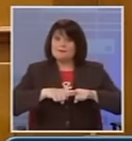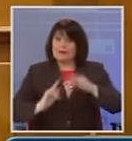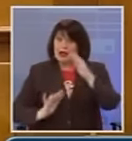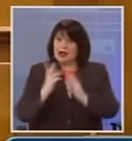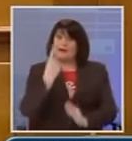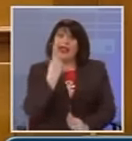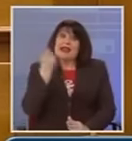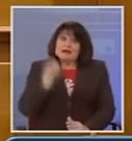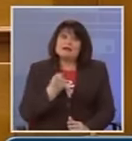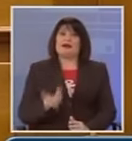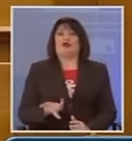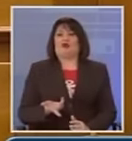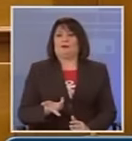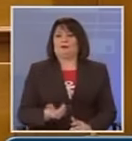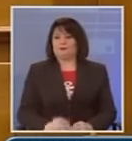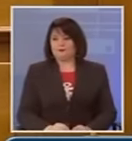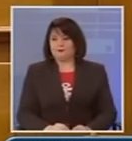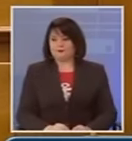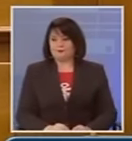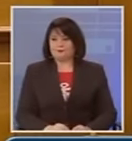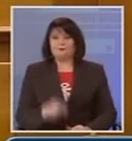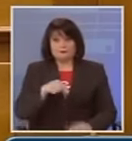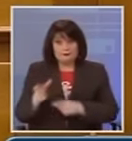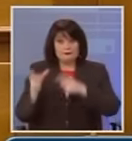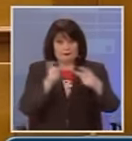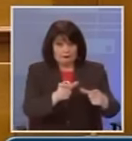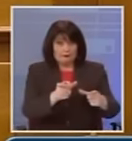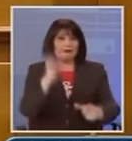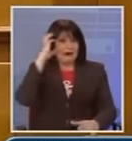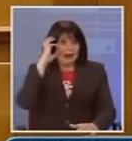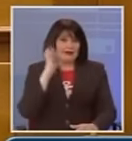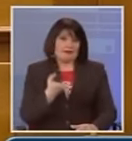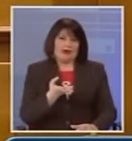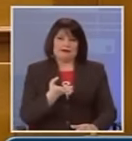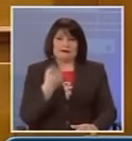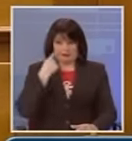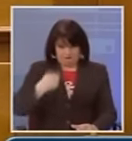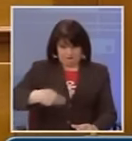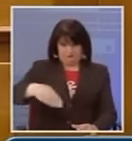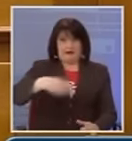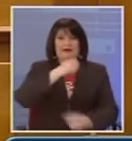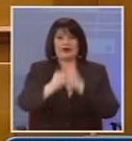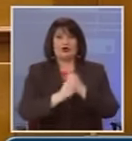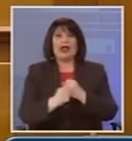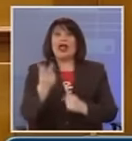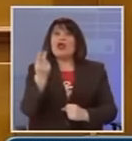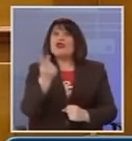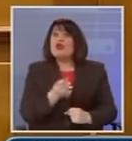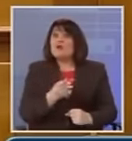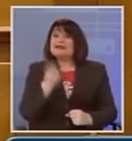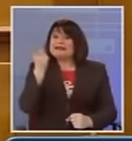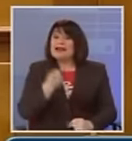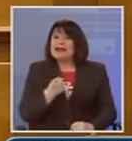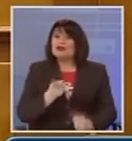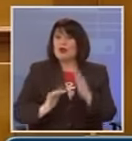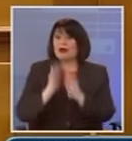ανάπτυξη 1%. Αυτό παραλαμβάνετε και αυτό να το θυμάστε. Και προβλέπετε για την τρέχουσα χρονιά ανάπτυξη 2,5%.